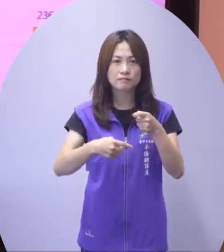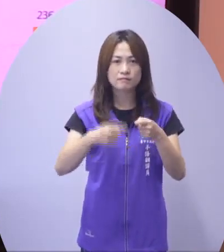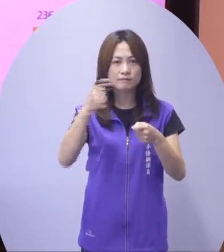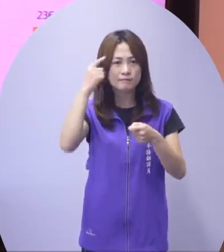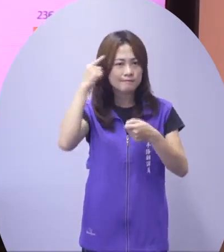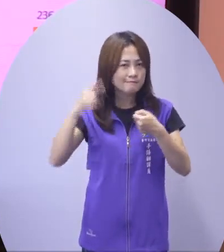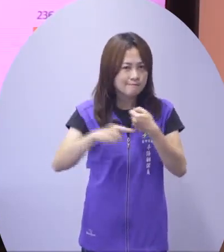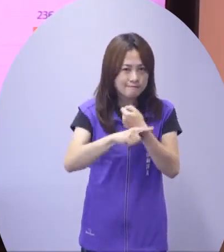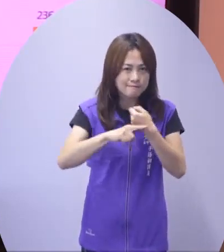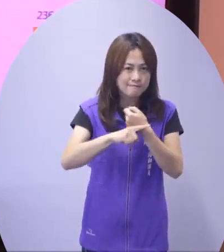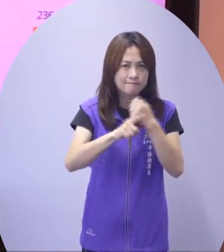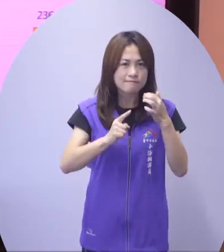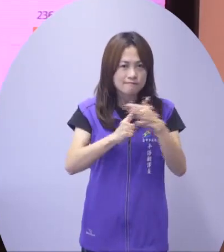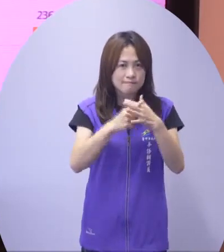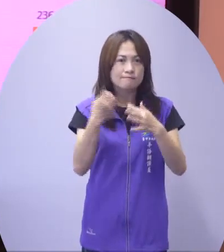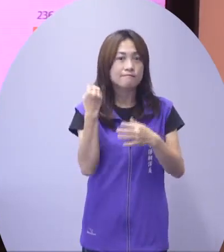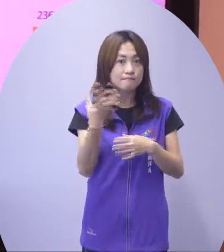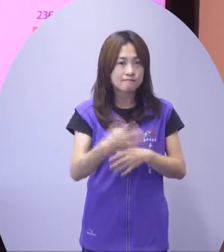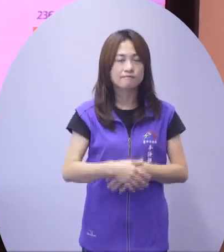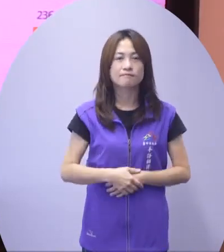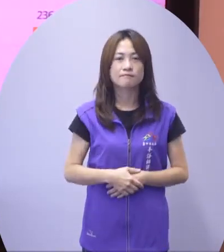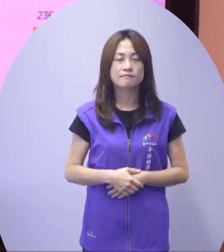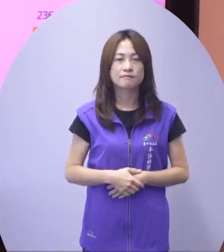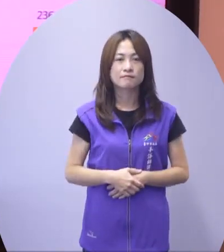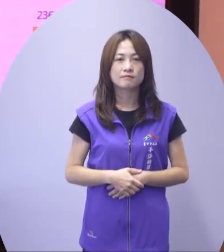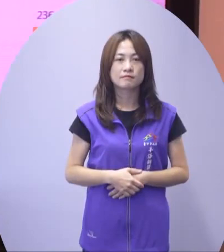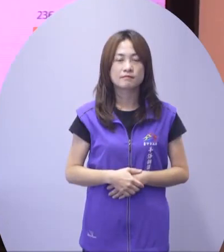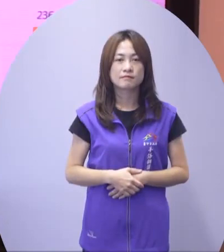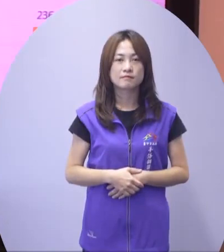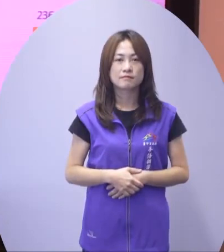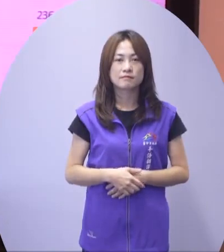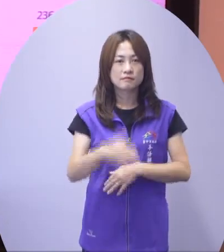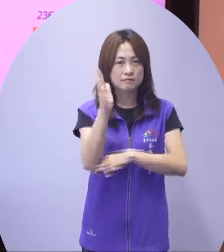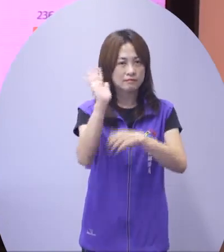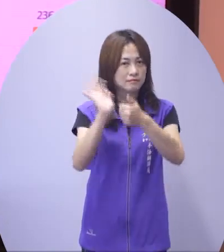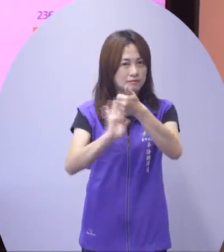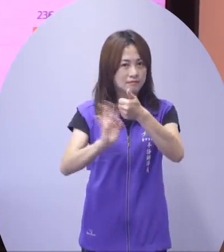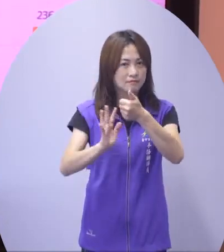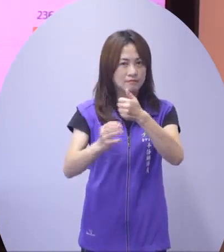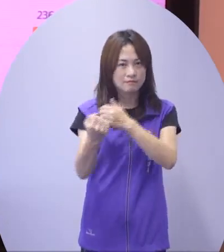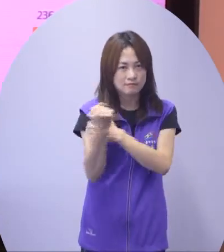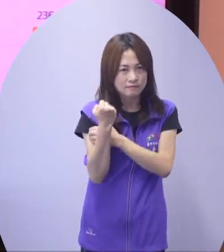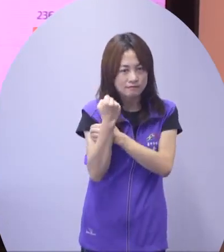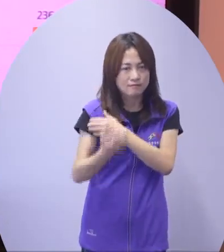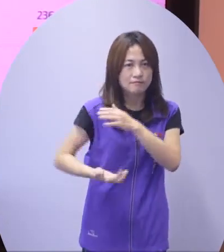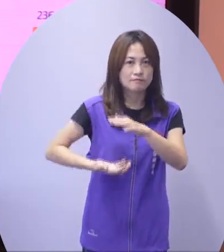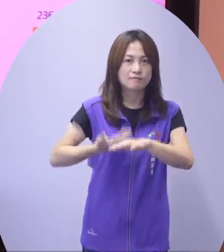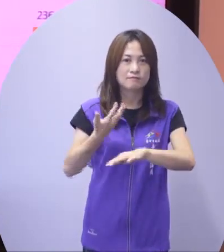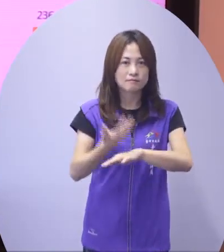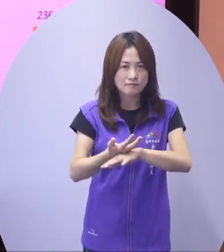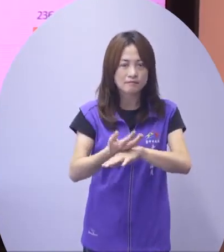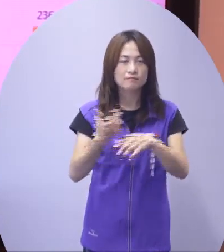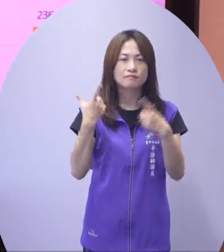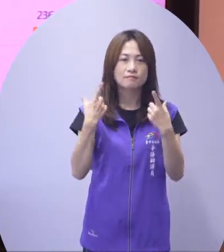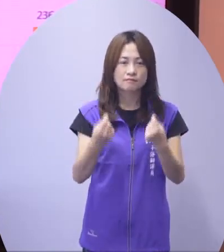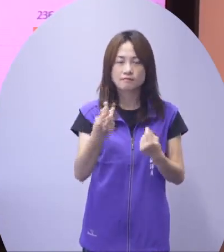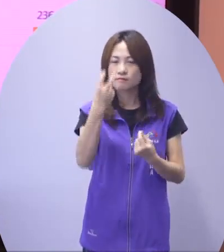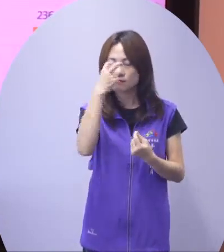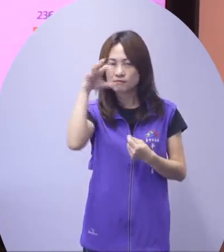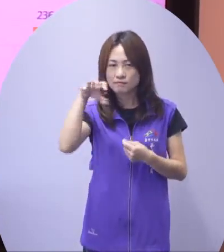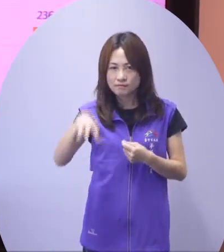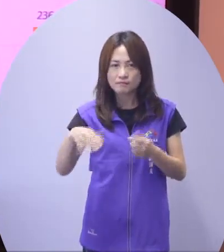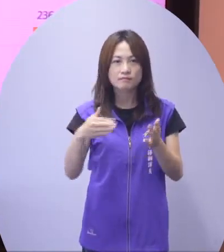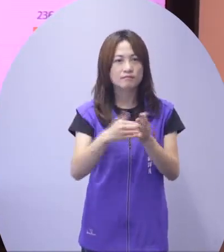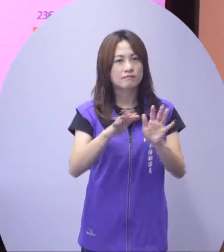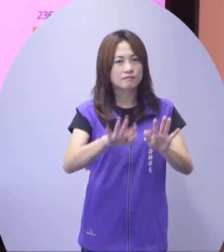当然去年在我们卢学院市长以及市府团队的努力之下呢，从这个后里回到新社的花坛节哦，跟这个 新社花海